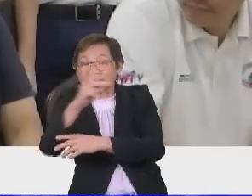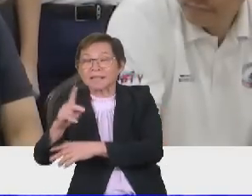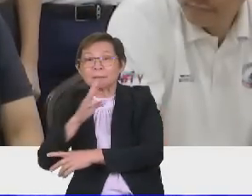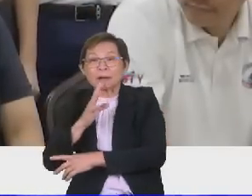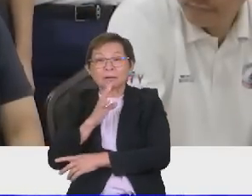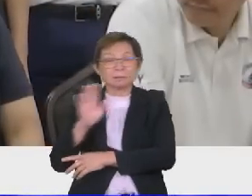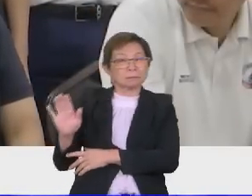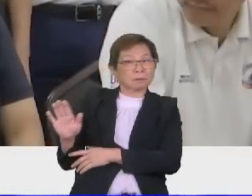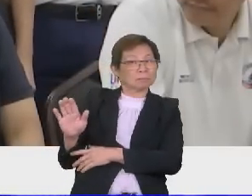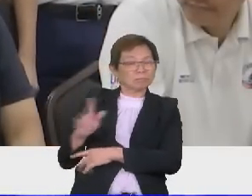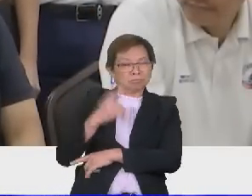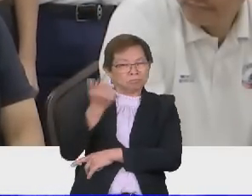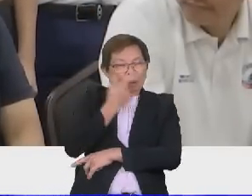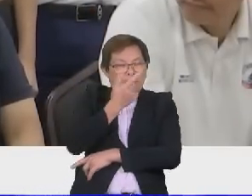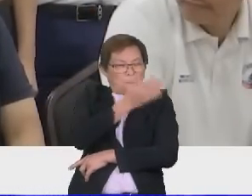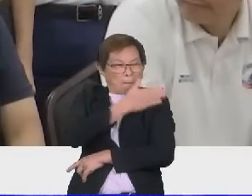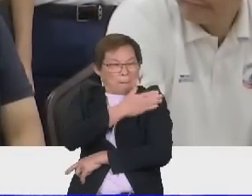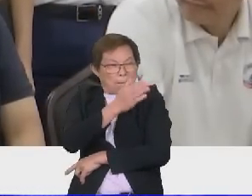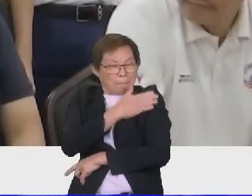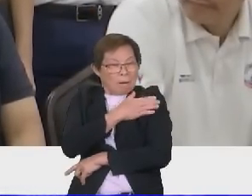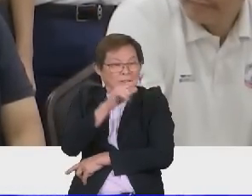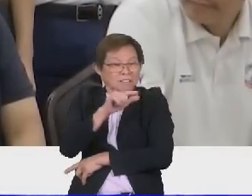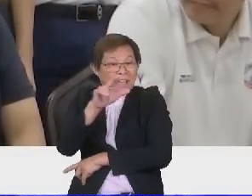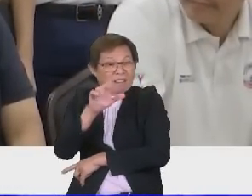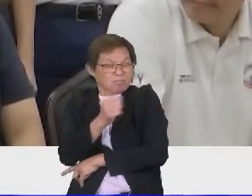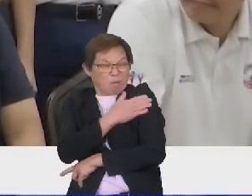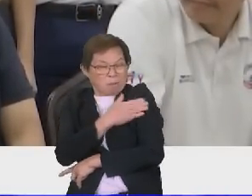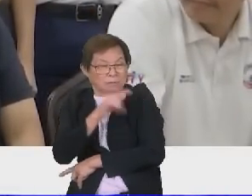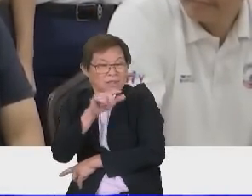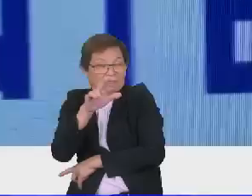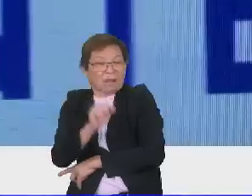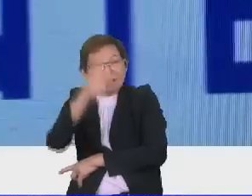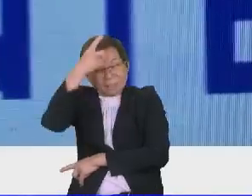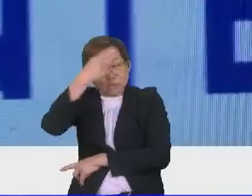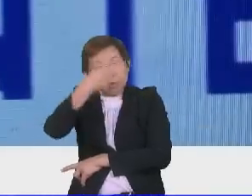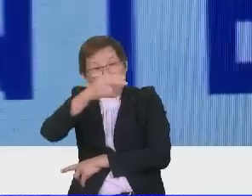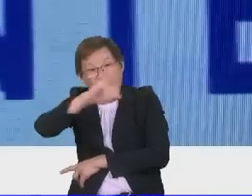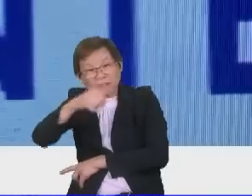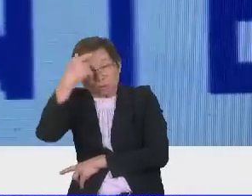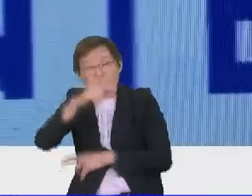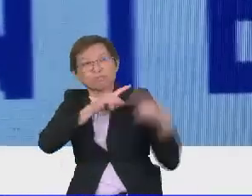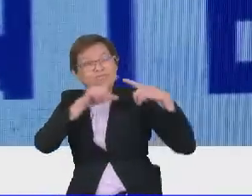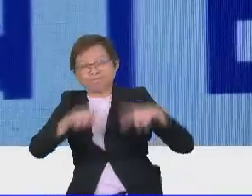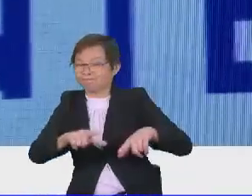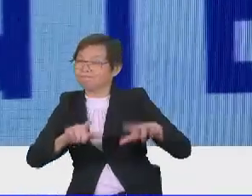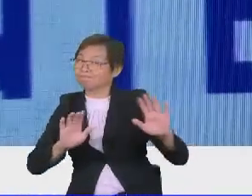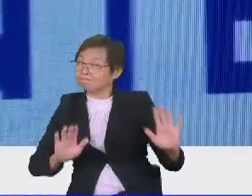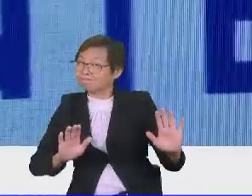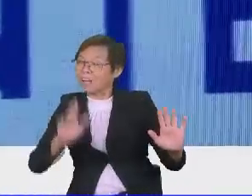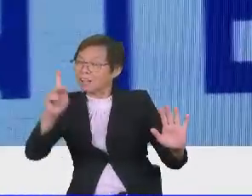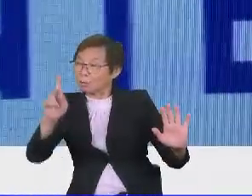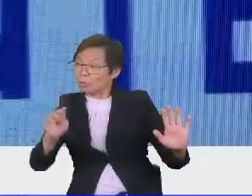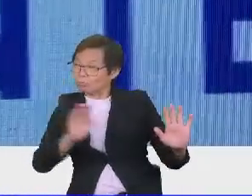ph-nya tidak akan mendesak pengurus Datuk Sri Panglima Haji hinor untuk meledak jawatan sebagai